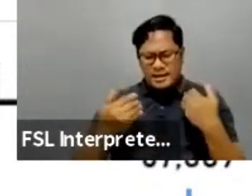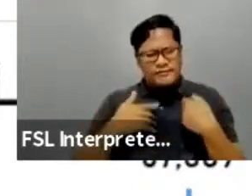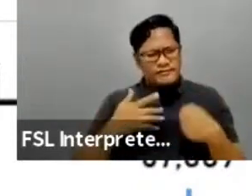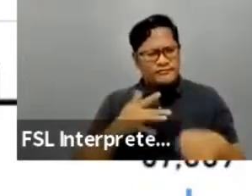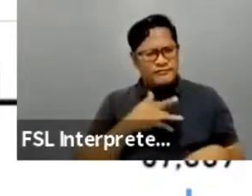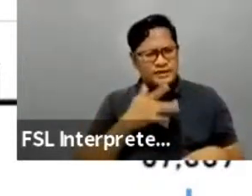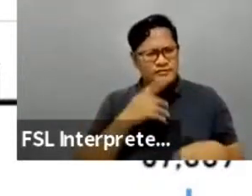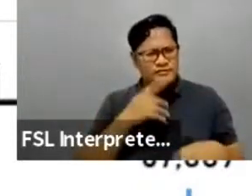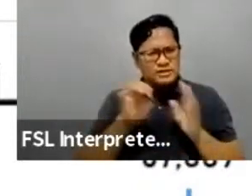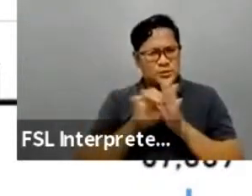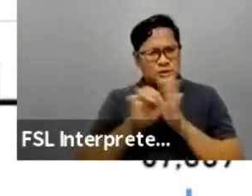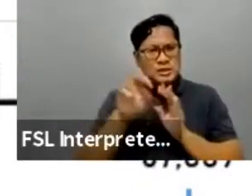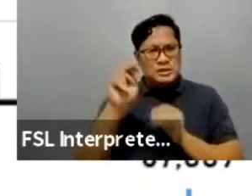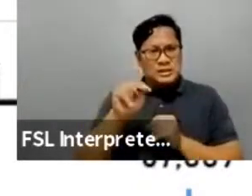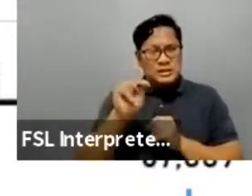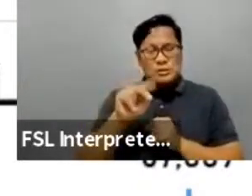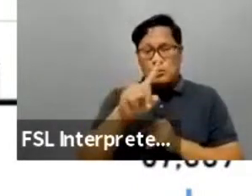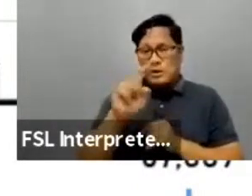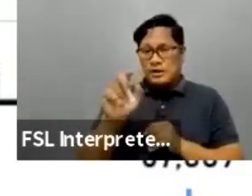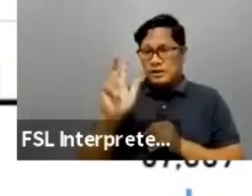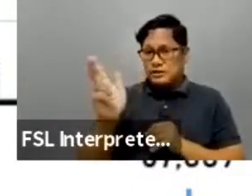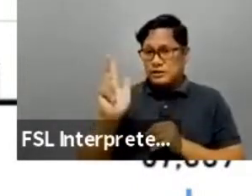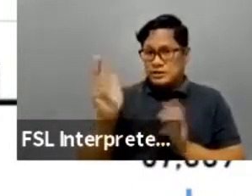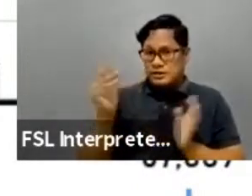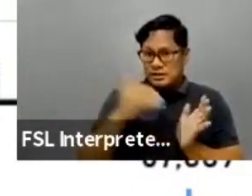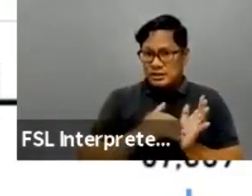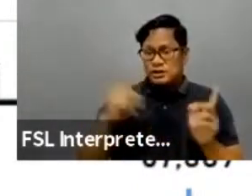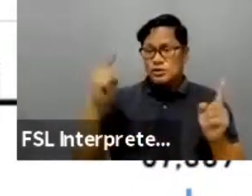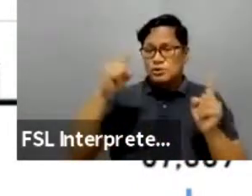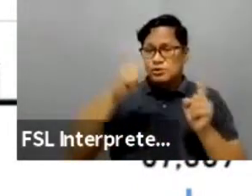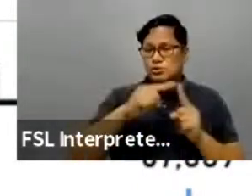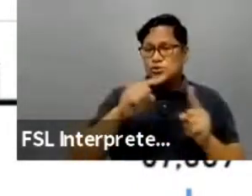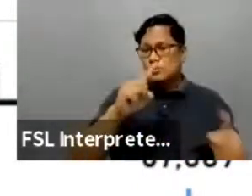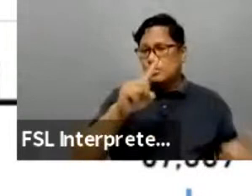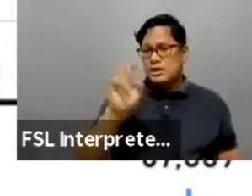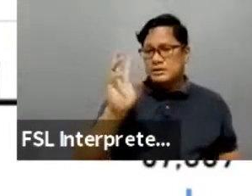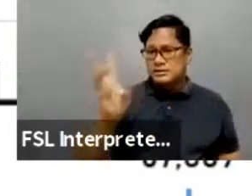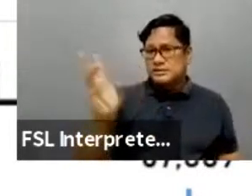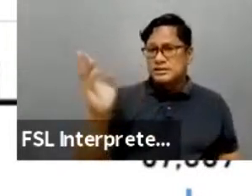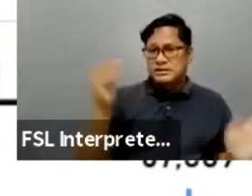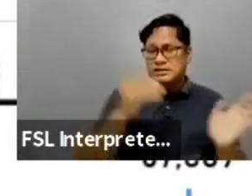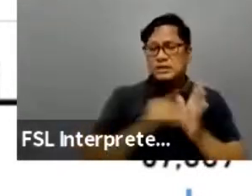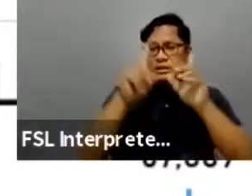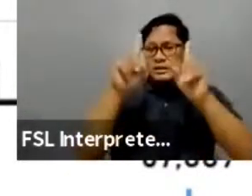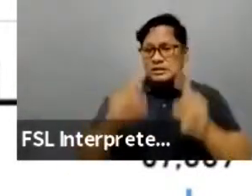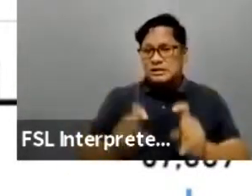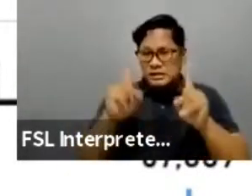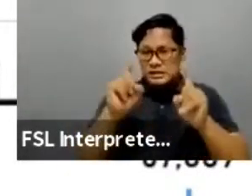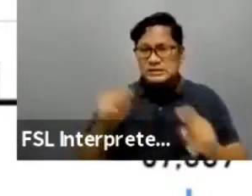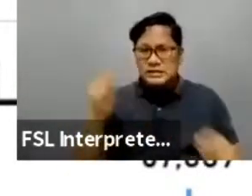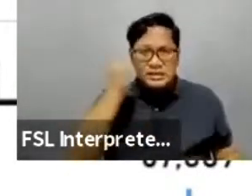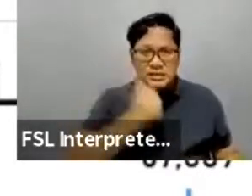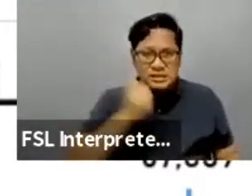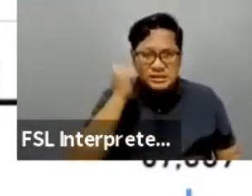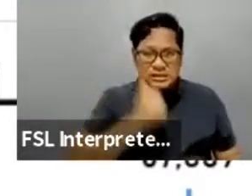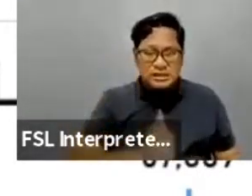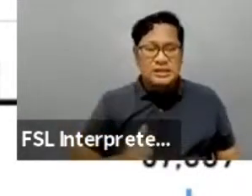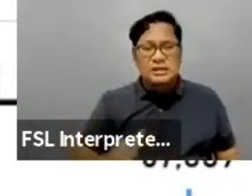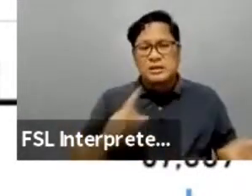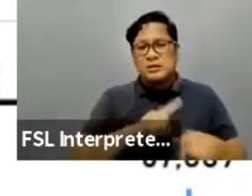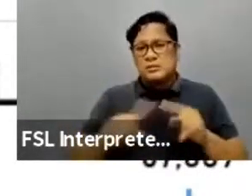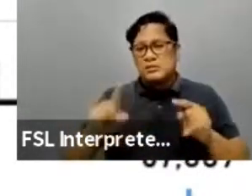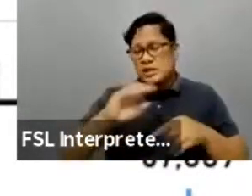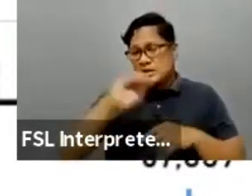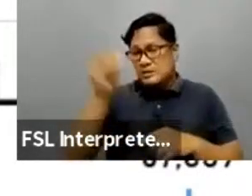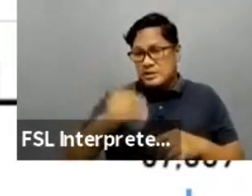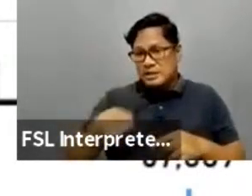kailangan ng 130,000 to 160,000 tests per day. Pero ang average